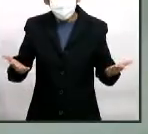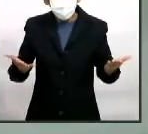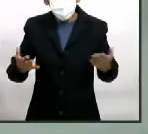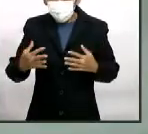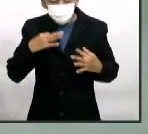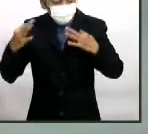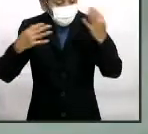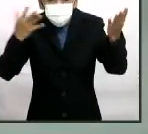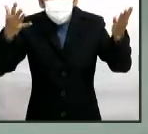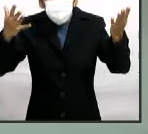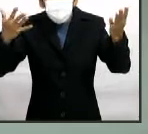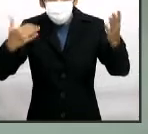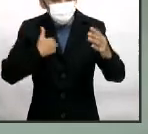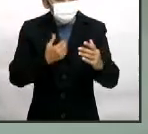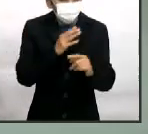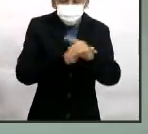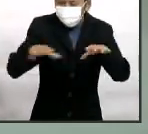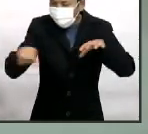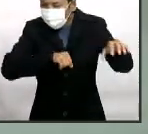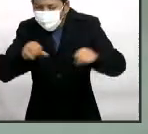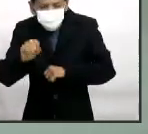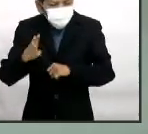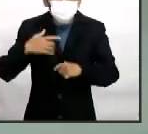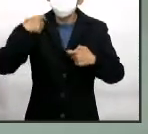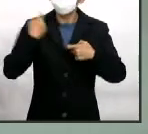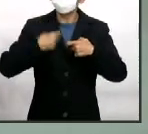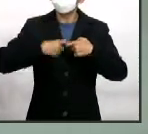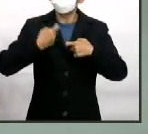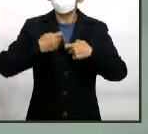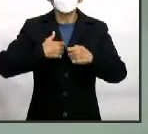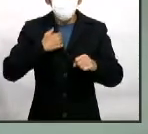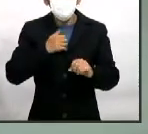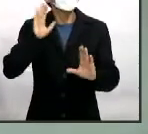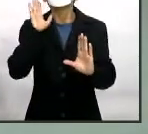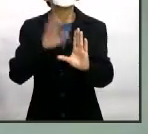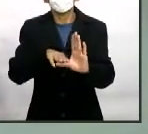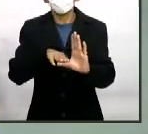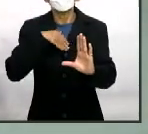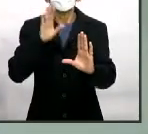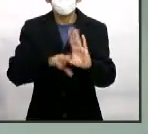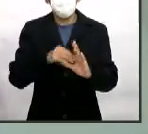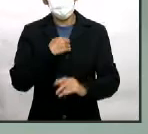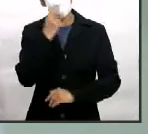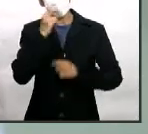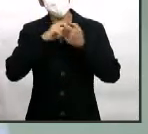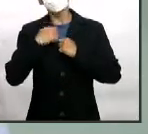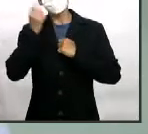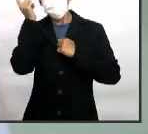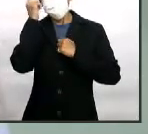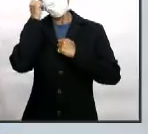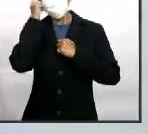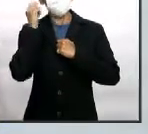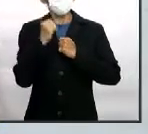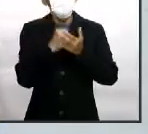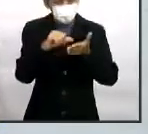มีสังคมนะผมก็จะไปหาคนพิการอีก4คน5คนมันก็ยากกันนะผมก็จะสมัครลงไปก่อนผมก็เห็นปัญหาเราก็ไม่ได้ทิ้งว่า